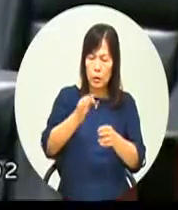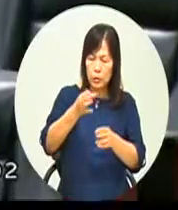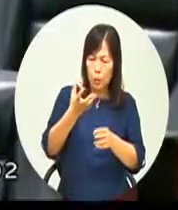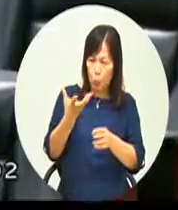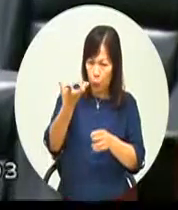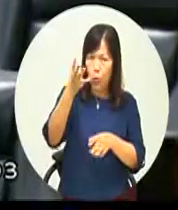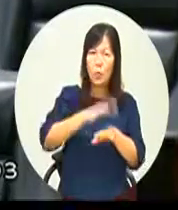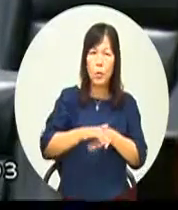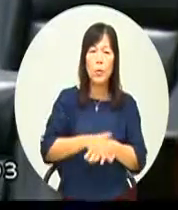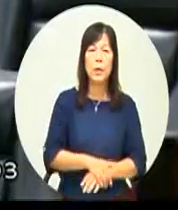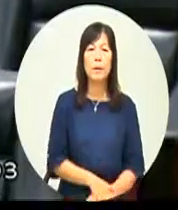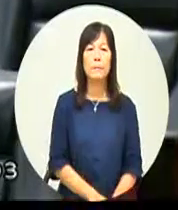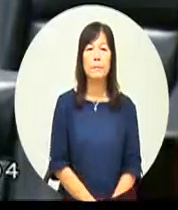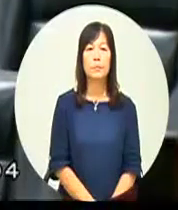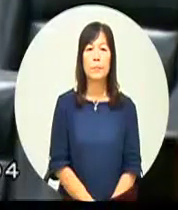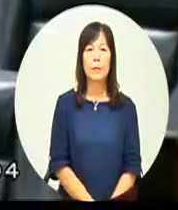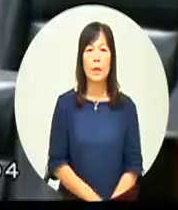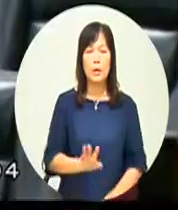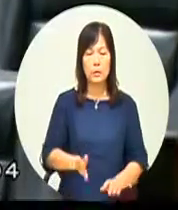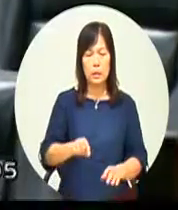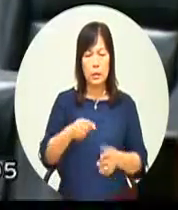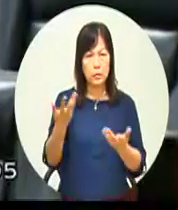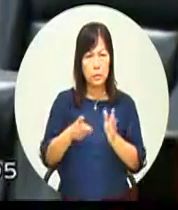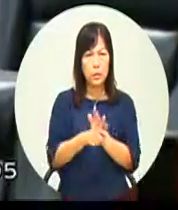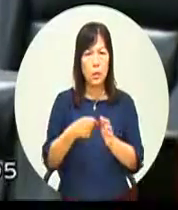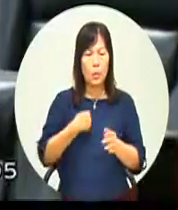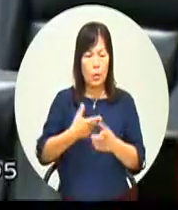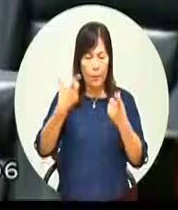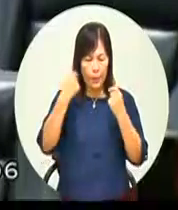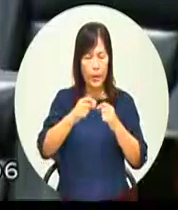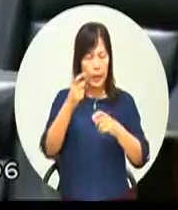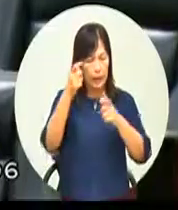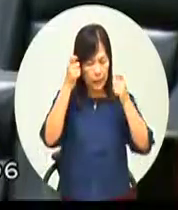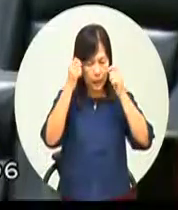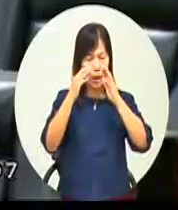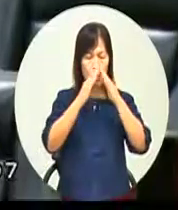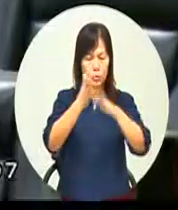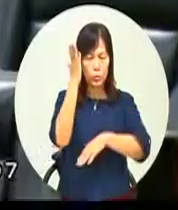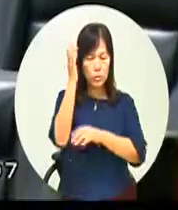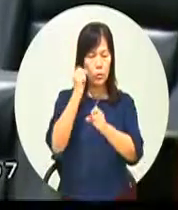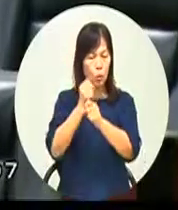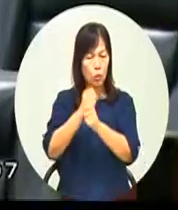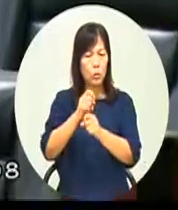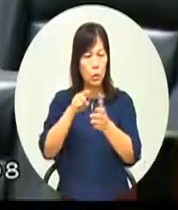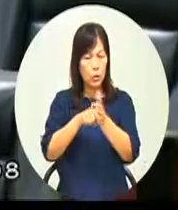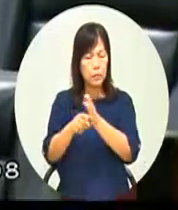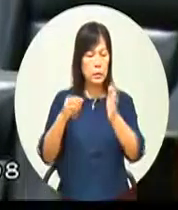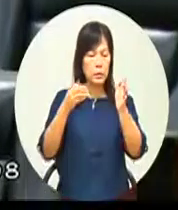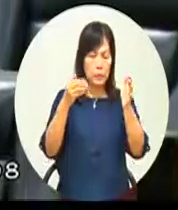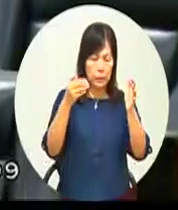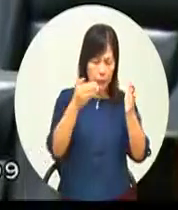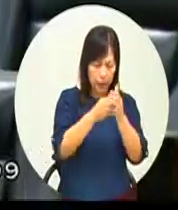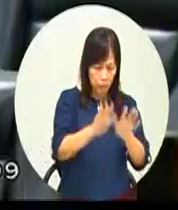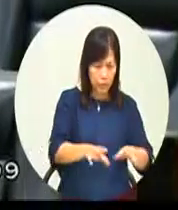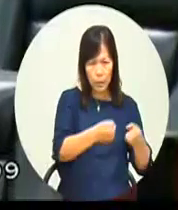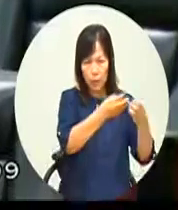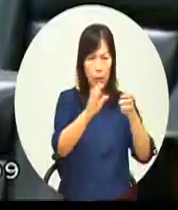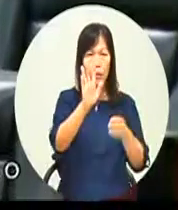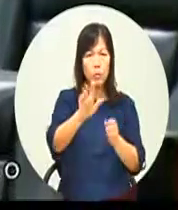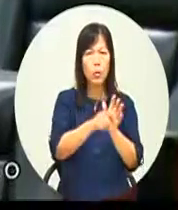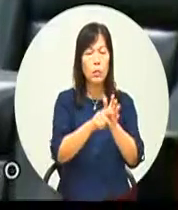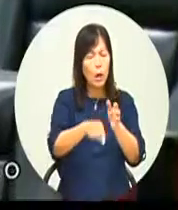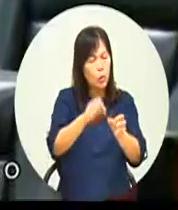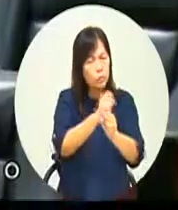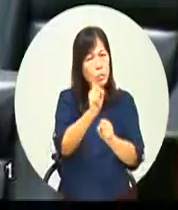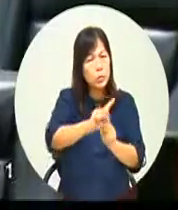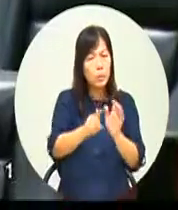啊、那这件事情从我在还在市府服务的时候已经也是谈到现在了，所以怎么样去做这样的事情，